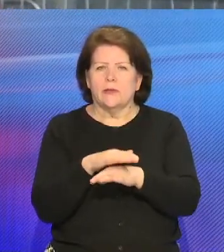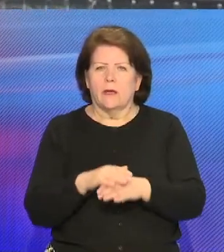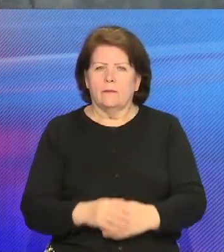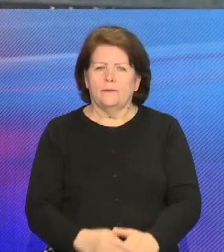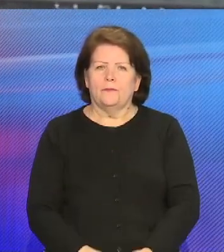яровую пшеницу.